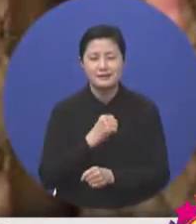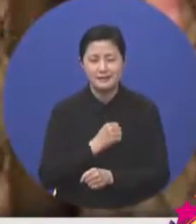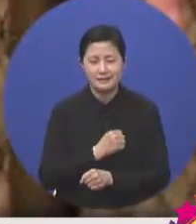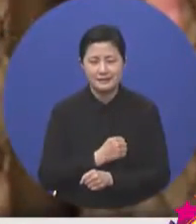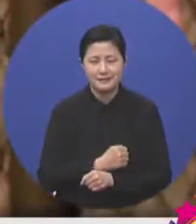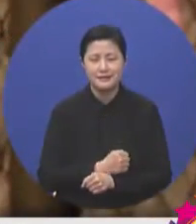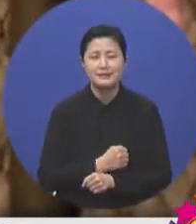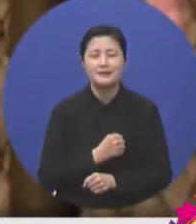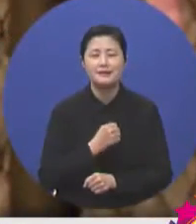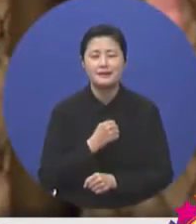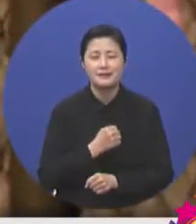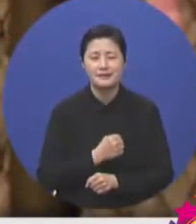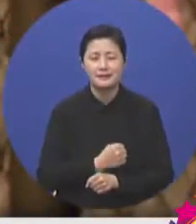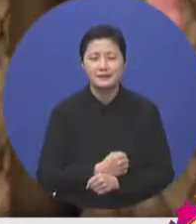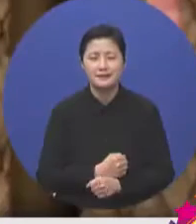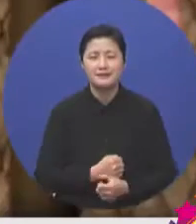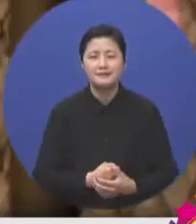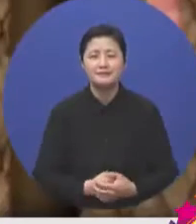사랑하리라.